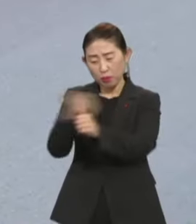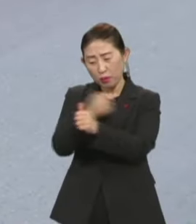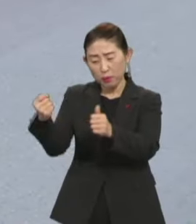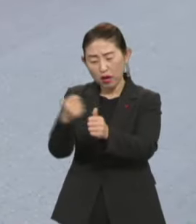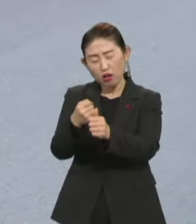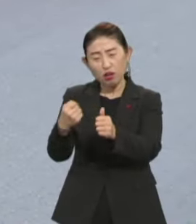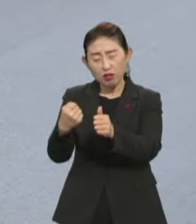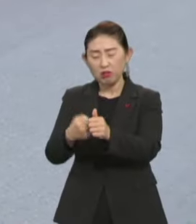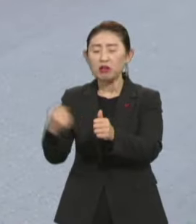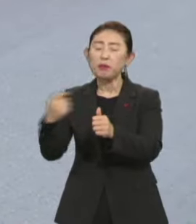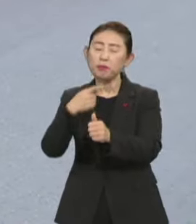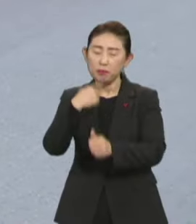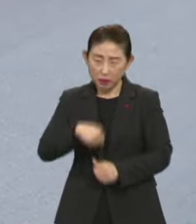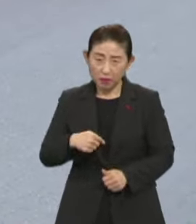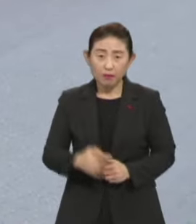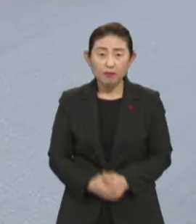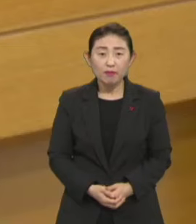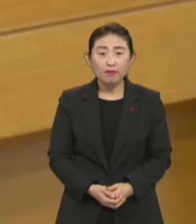고려했다고